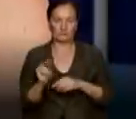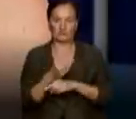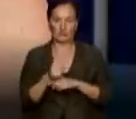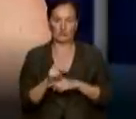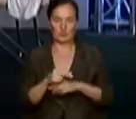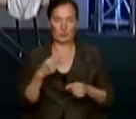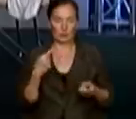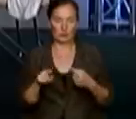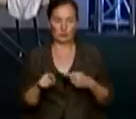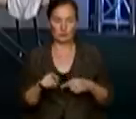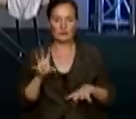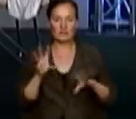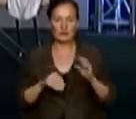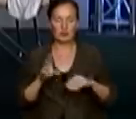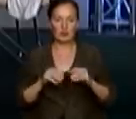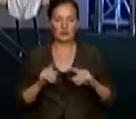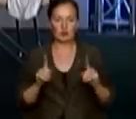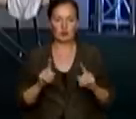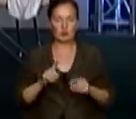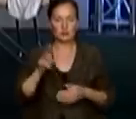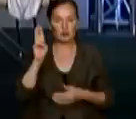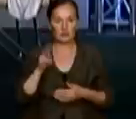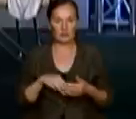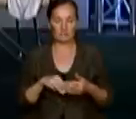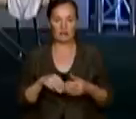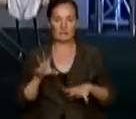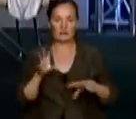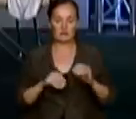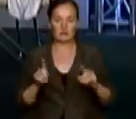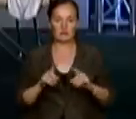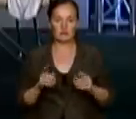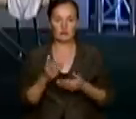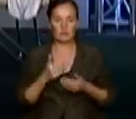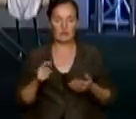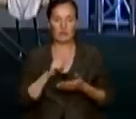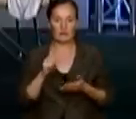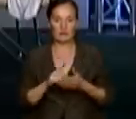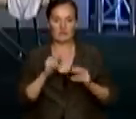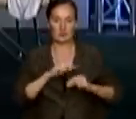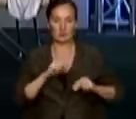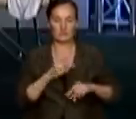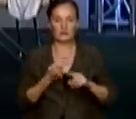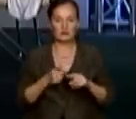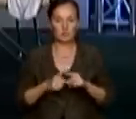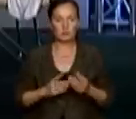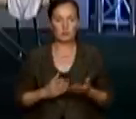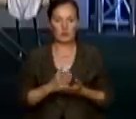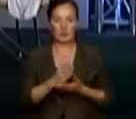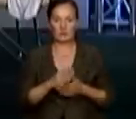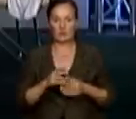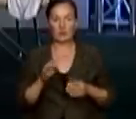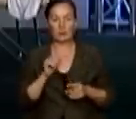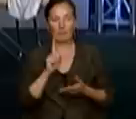ви вважаєте, що штрафи... Так, я вважаю, що ми, повинні працювати так само в цьому напрямку. Ми повинні